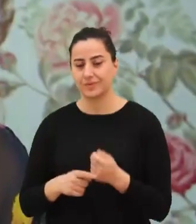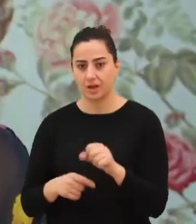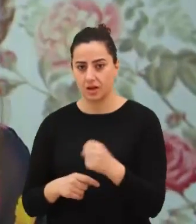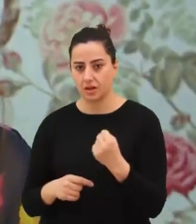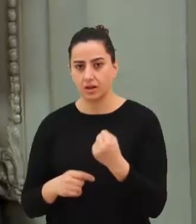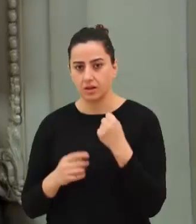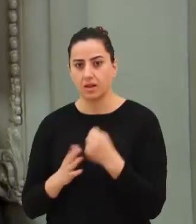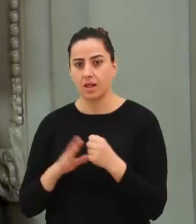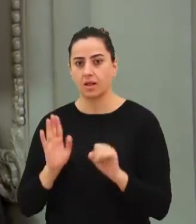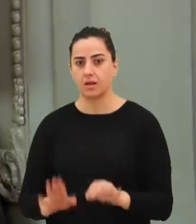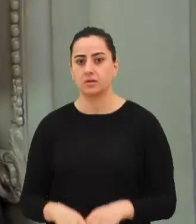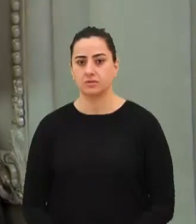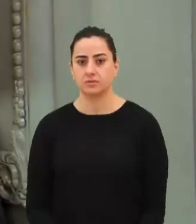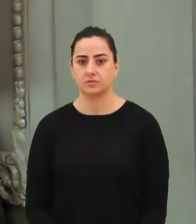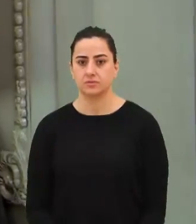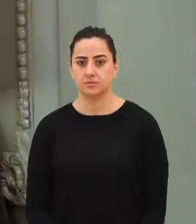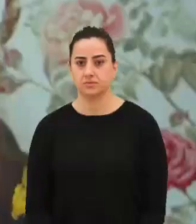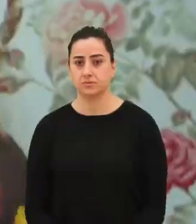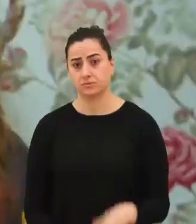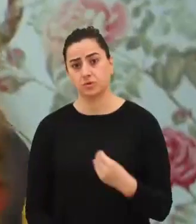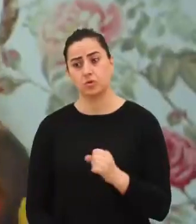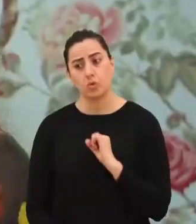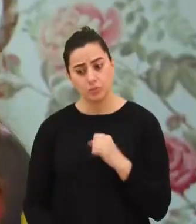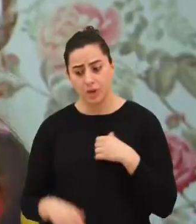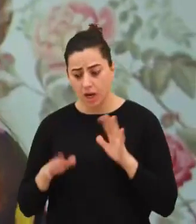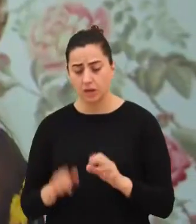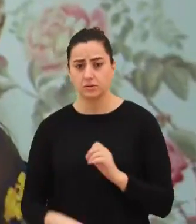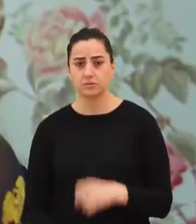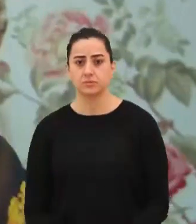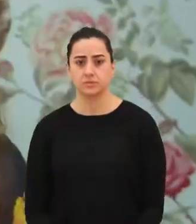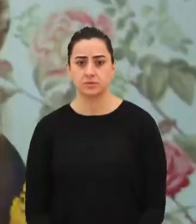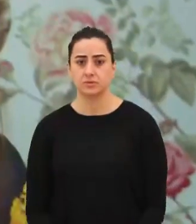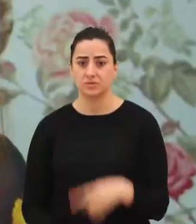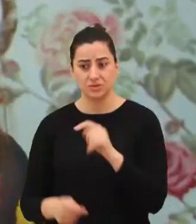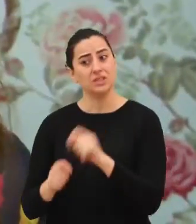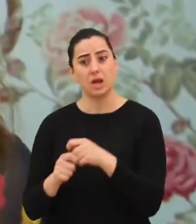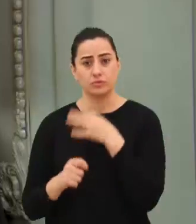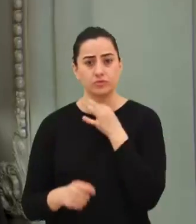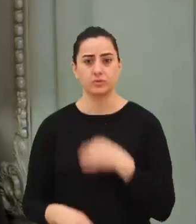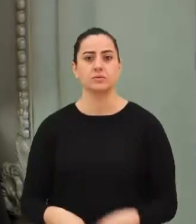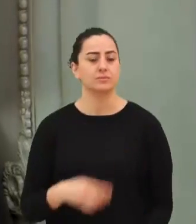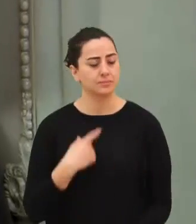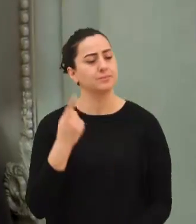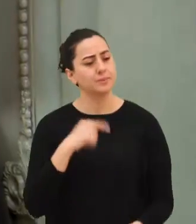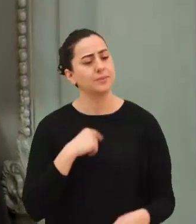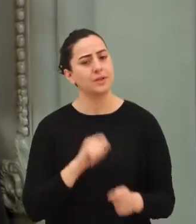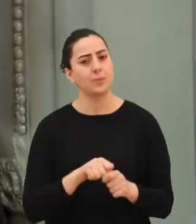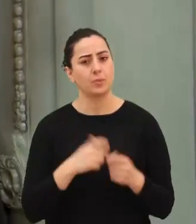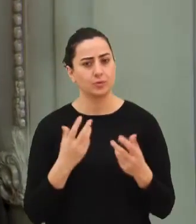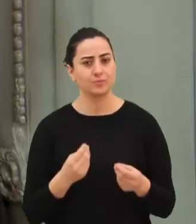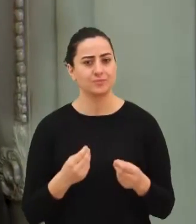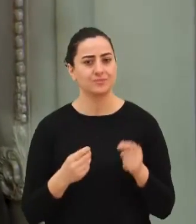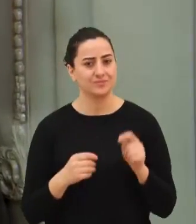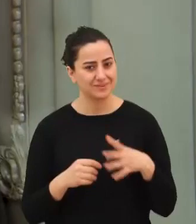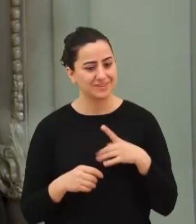yine elimde kaldı. Yani gerçekten korkuyorum odada kilitli kalacağım diye. Bunu bir ara yaptır Şükrü Efendi. Bir ara yaparım efendim. Şimdi